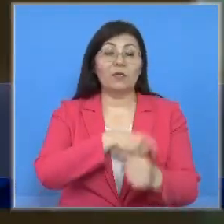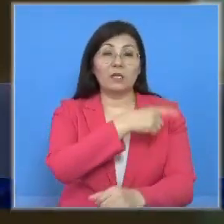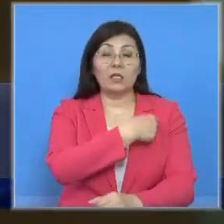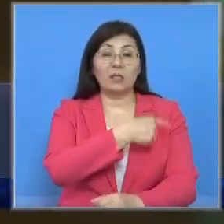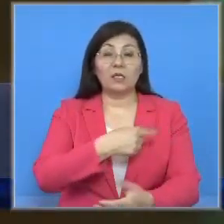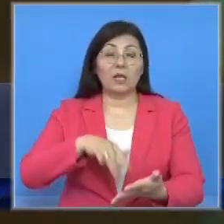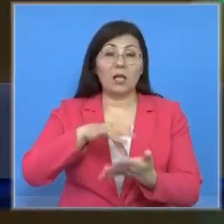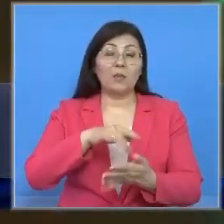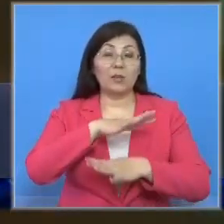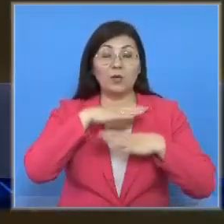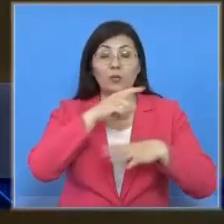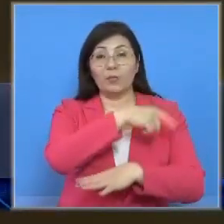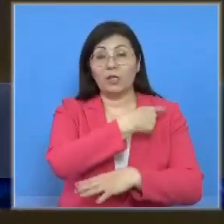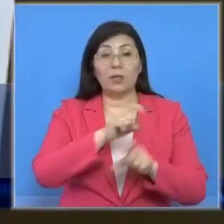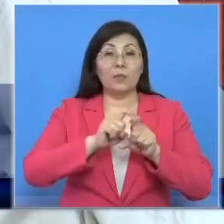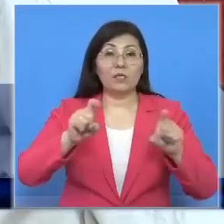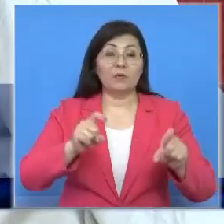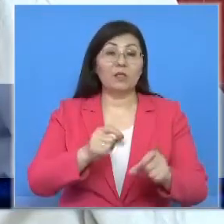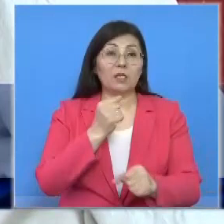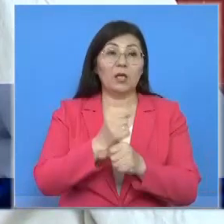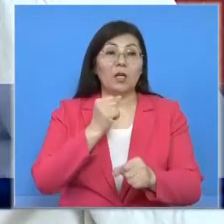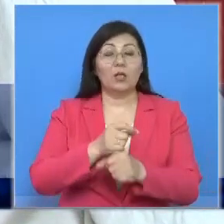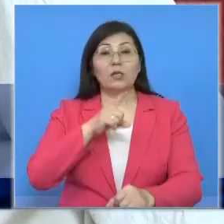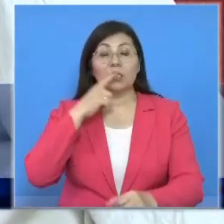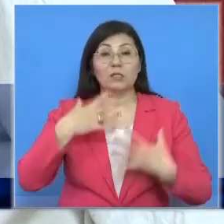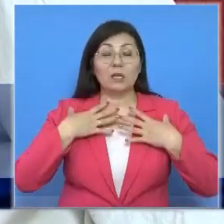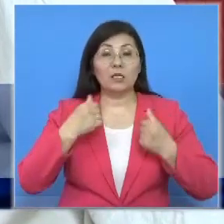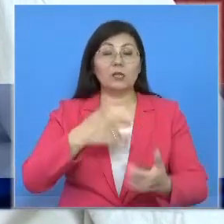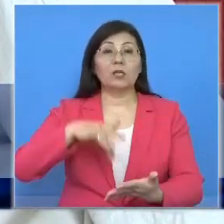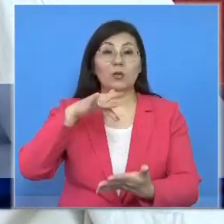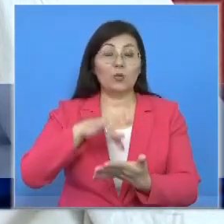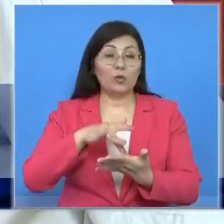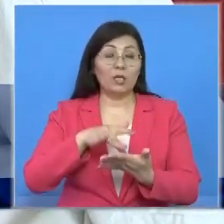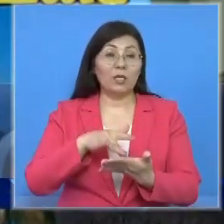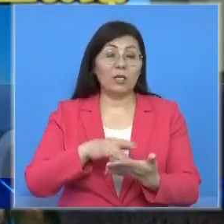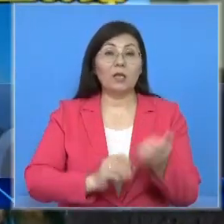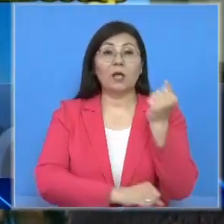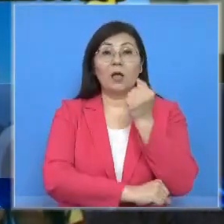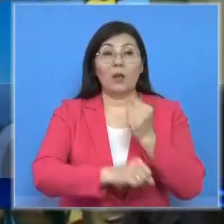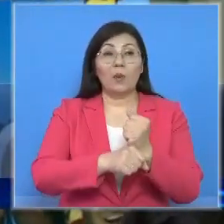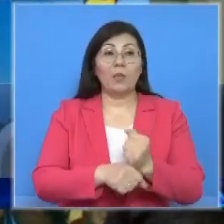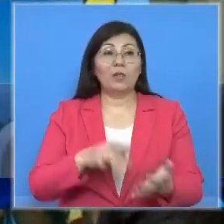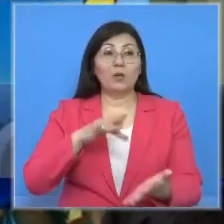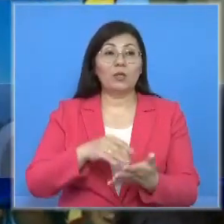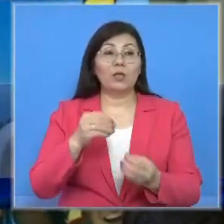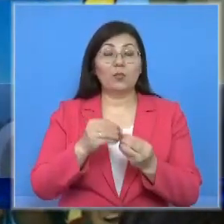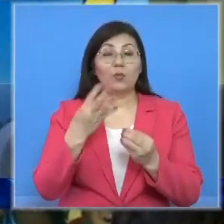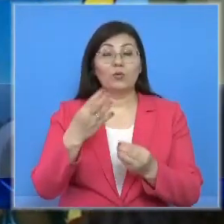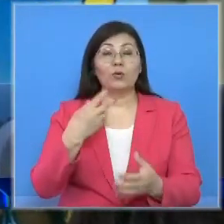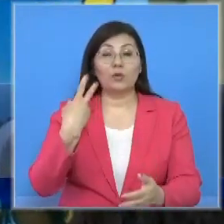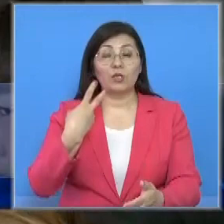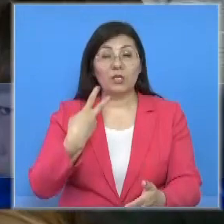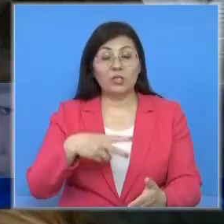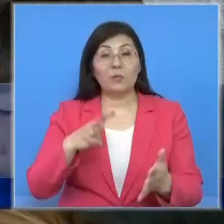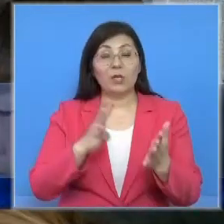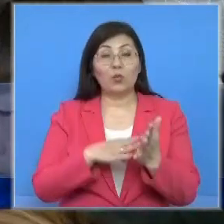қаладағы бірнеше емхана базасында жұмыс істейтін жастар денсаулығы орталығының мамандары. Олар орталыққа 14 пен 29 жасқа дейінгі